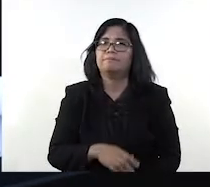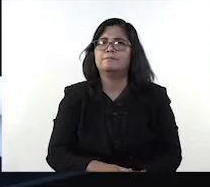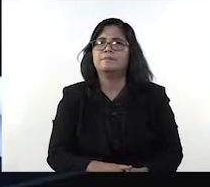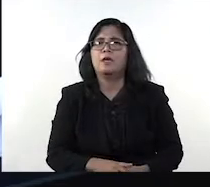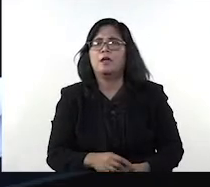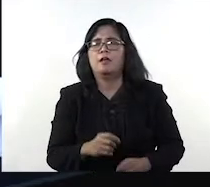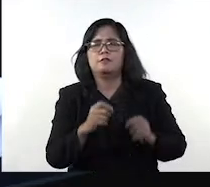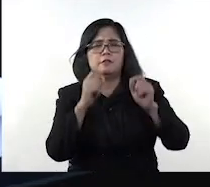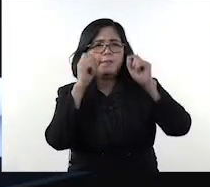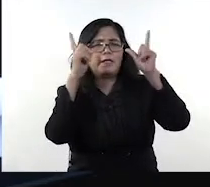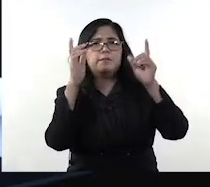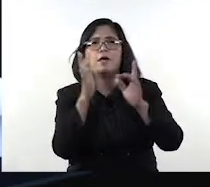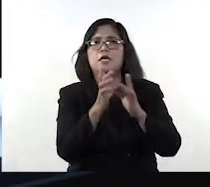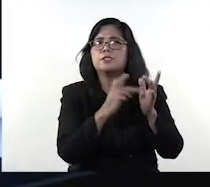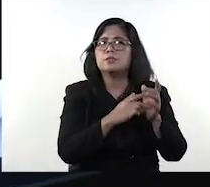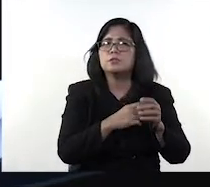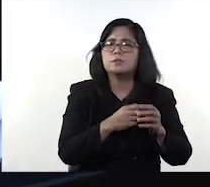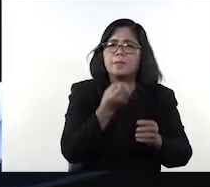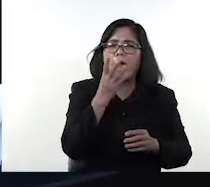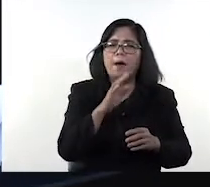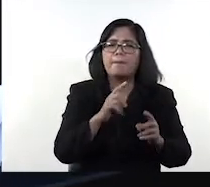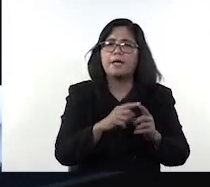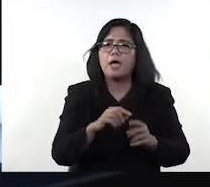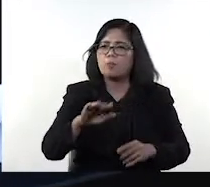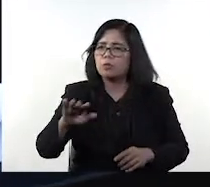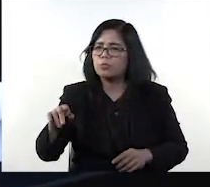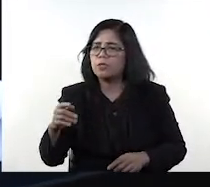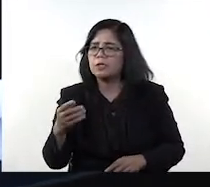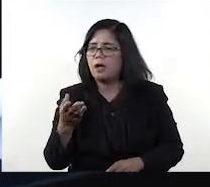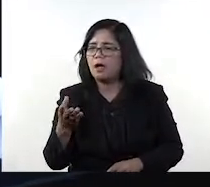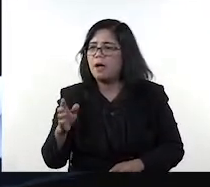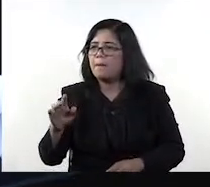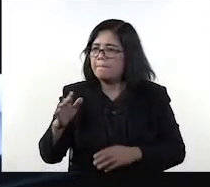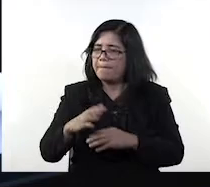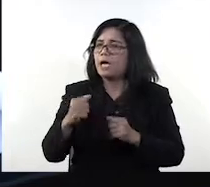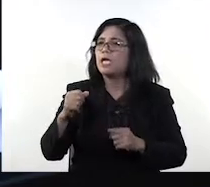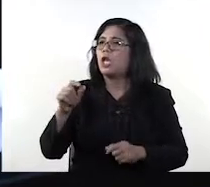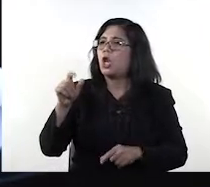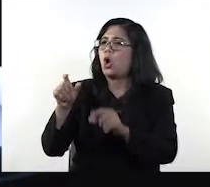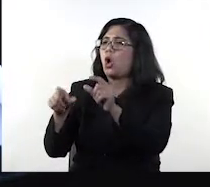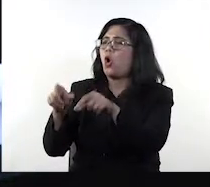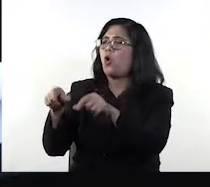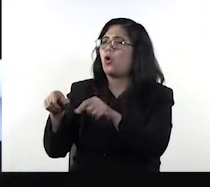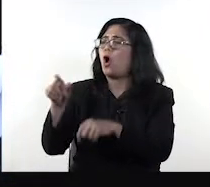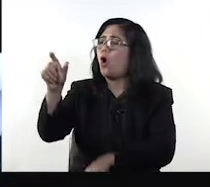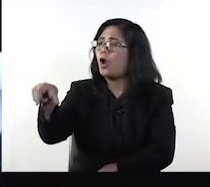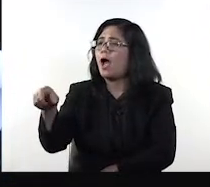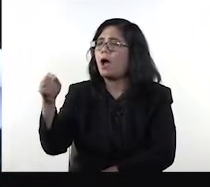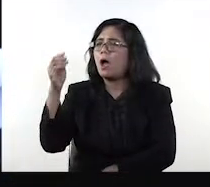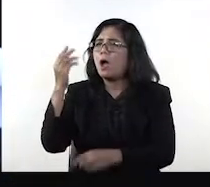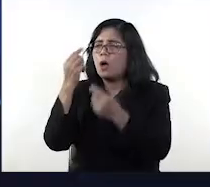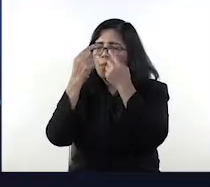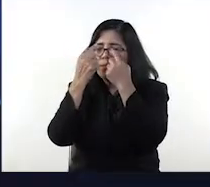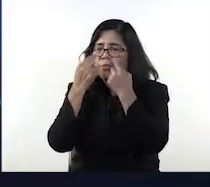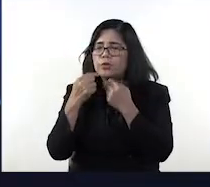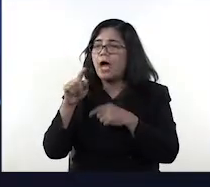25 tiba Yesus bilang sama muridnya panggil orang buta itu Hai rambut iTunes